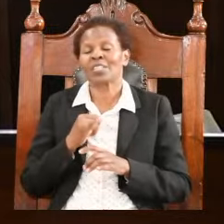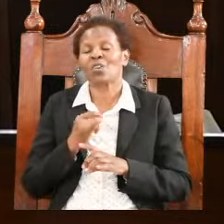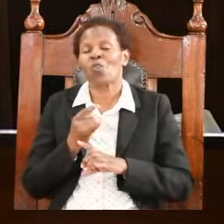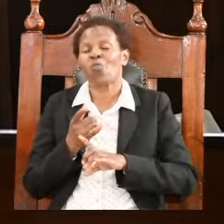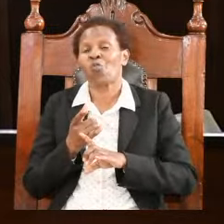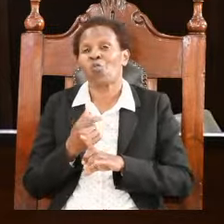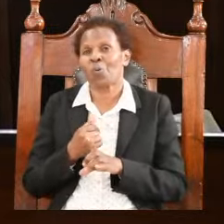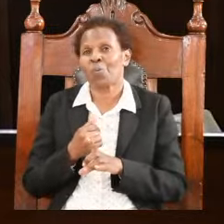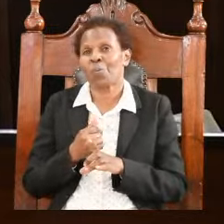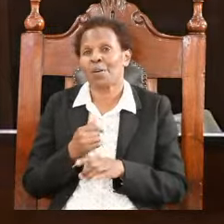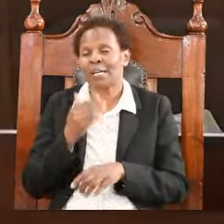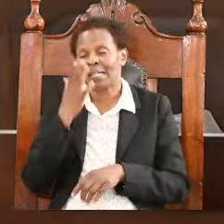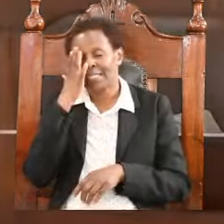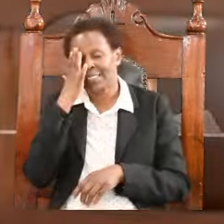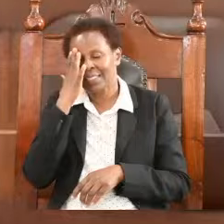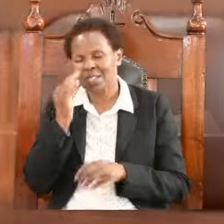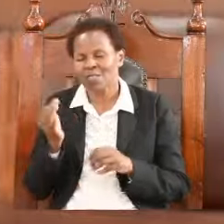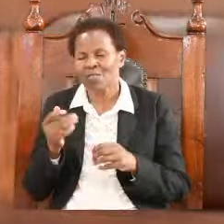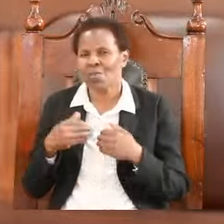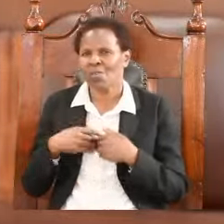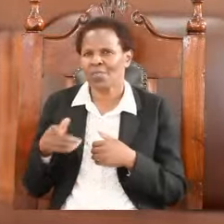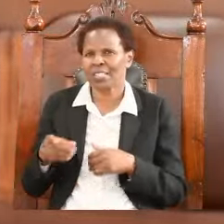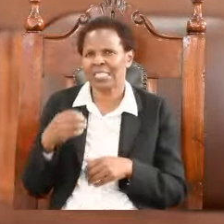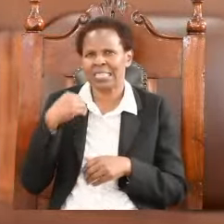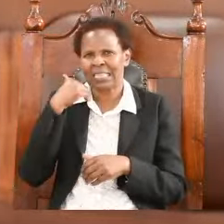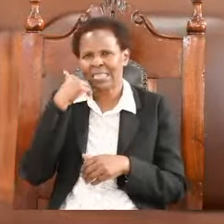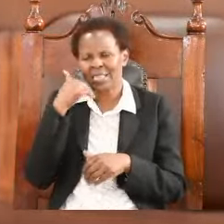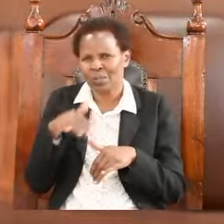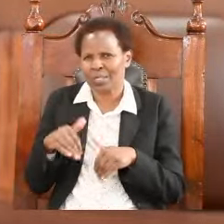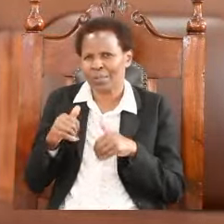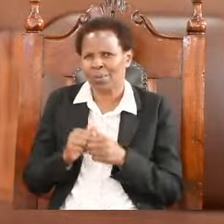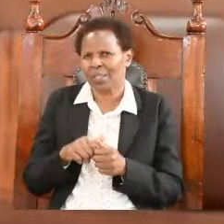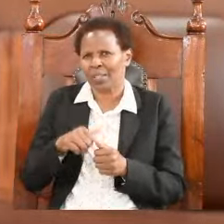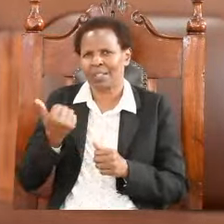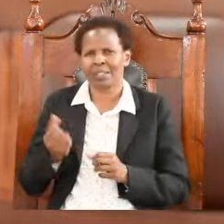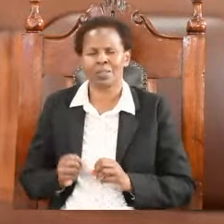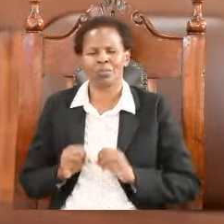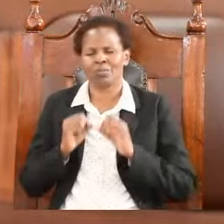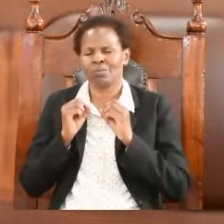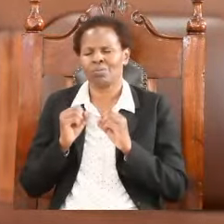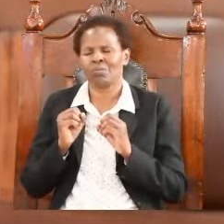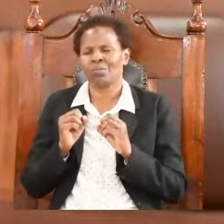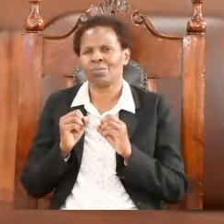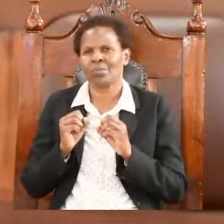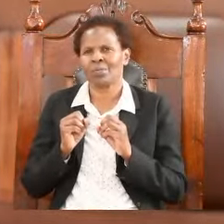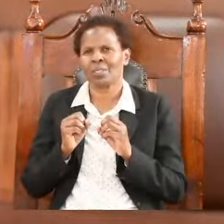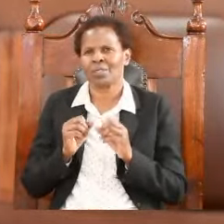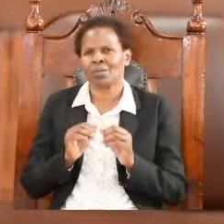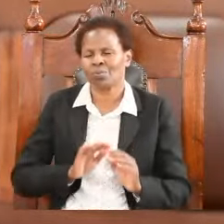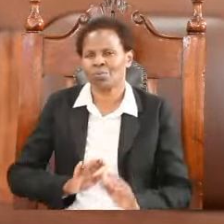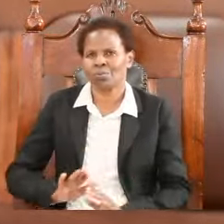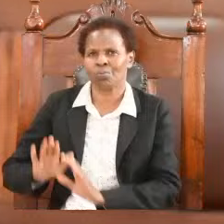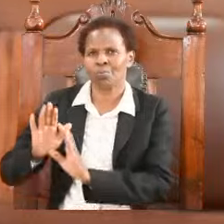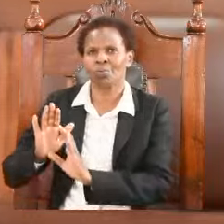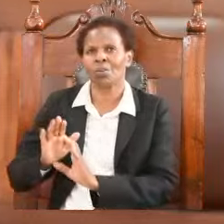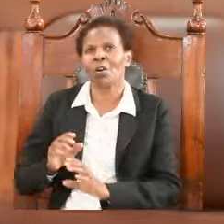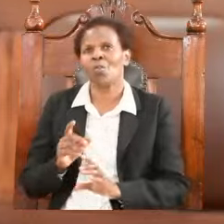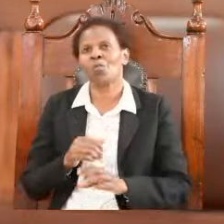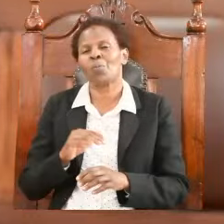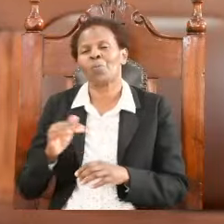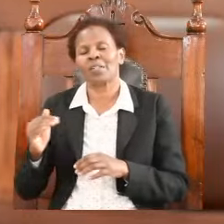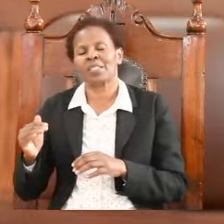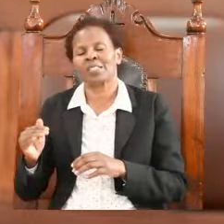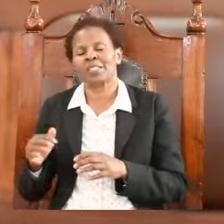Mudu agi arwarire murimo wa mago. Ndatekagirio guikarania na andu ari angi. Anyway, onaiga gwa nginya nja wa itura.